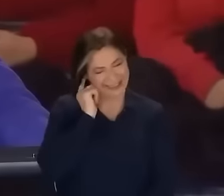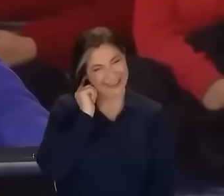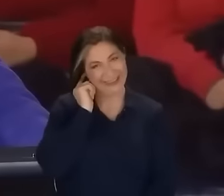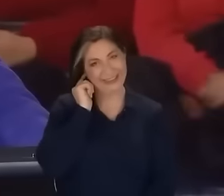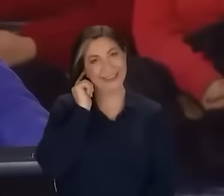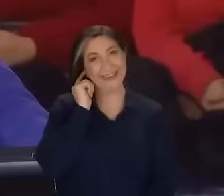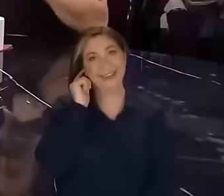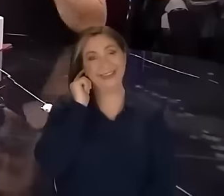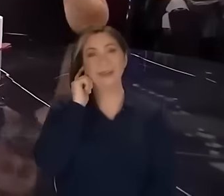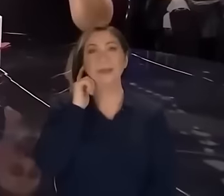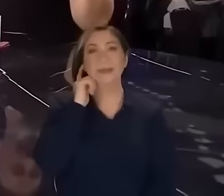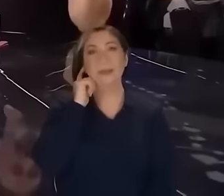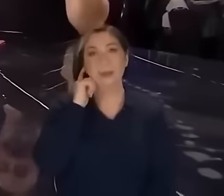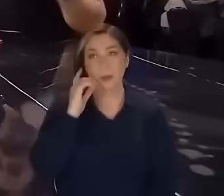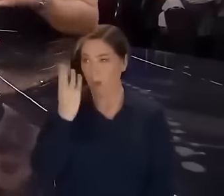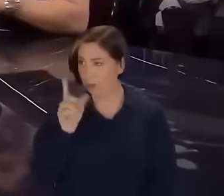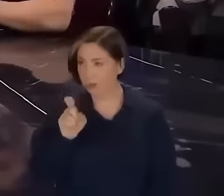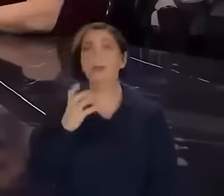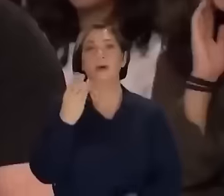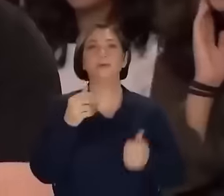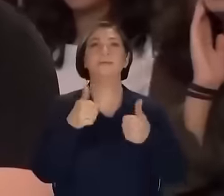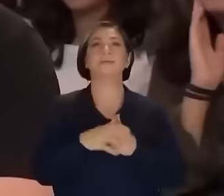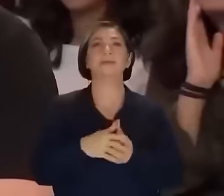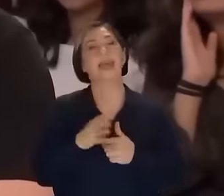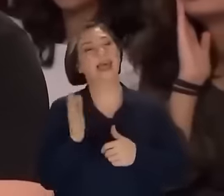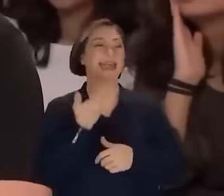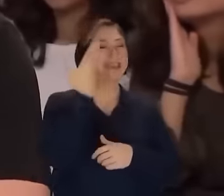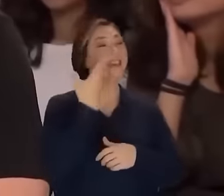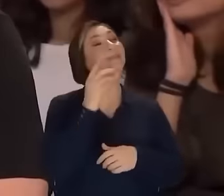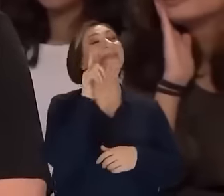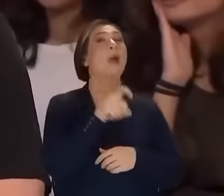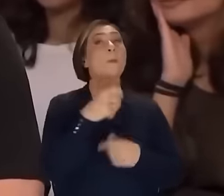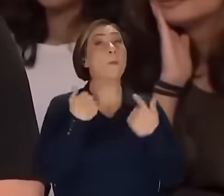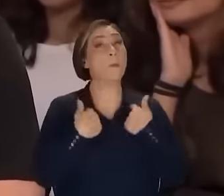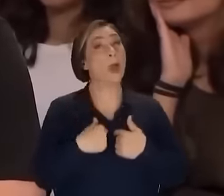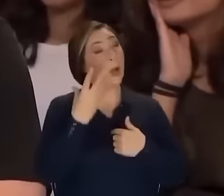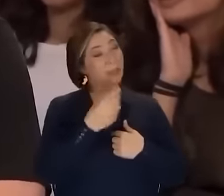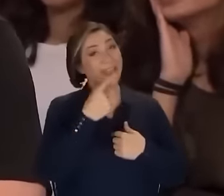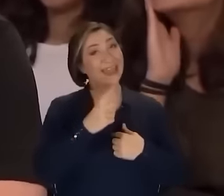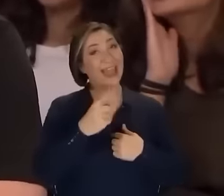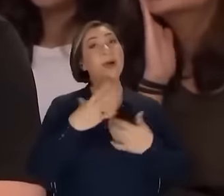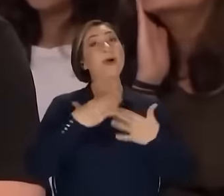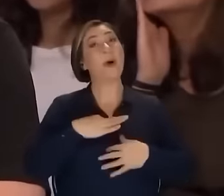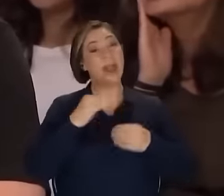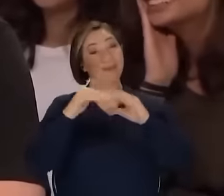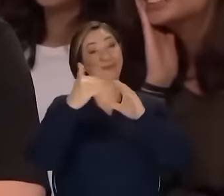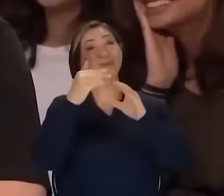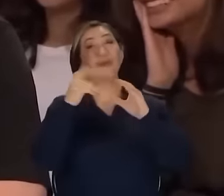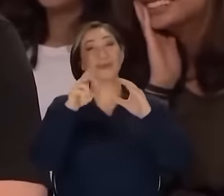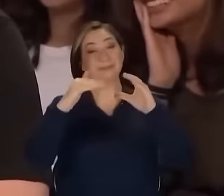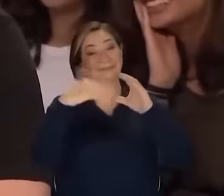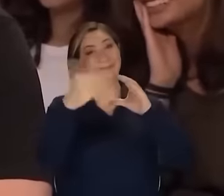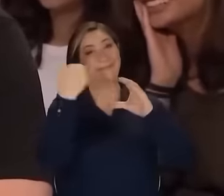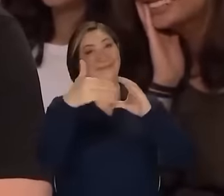Ay Allah'ım yarabbim. Öyle oldu mu böyle? Hadi seyircimize soralım. Böyle oldu diyenler kolye yazıp boşluk